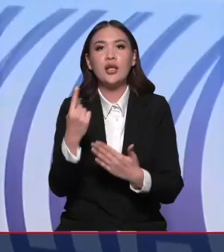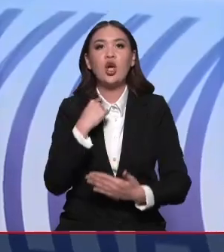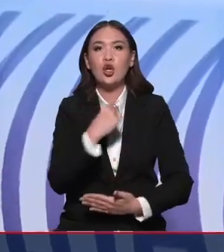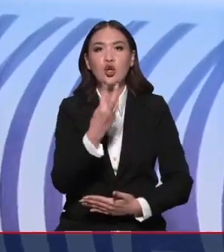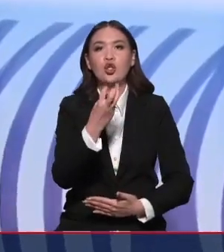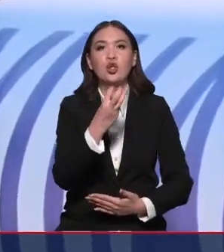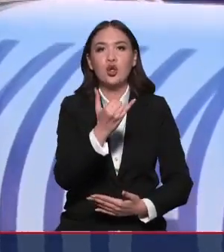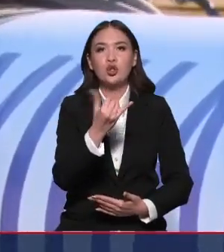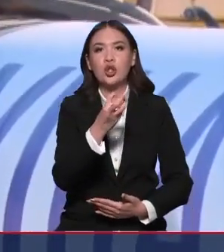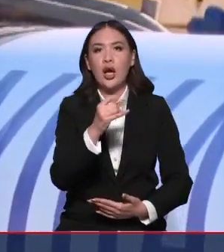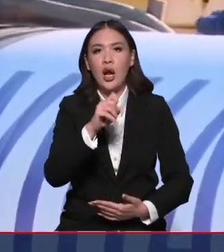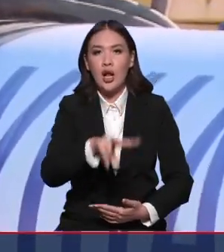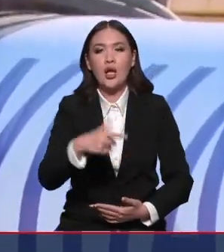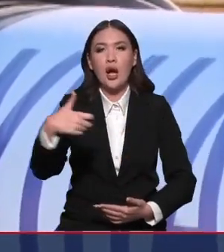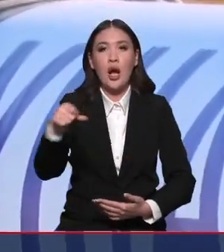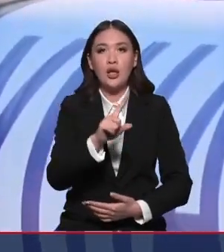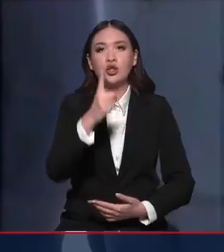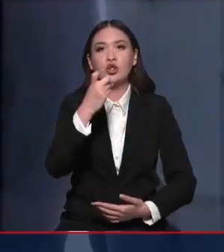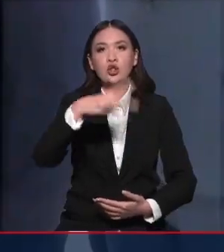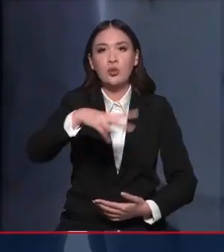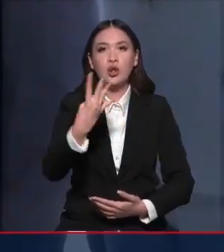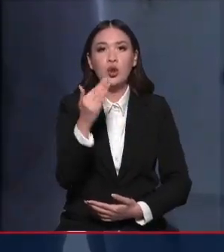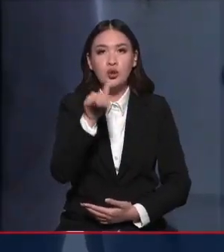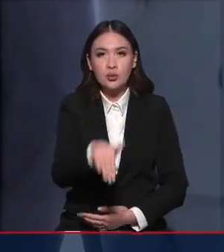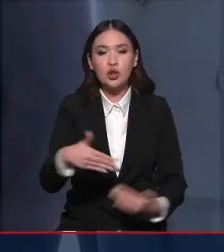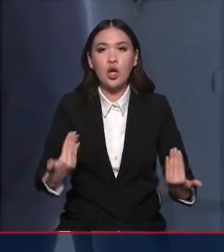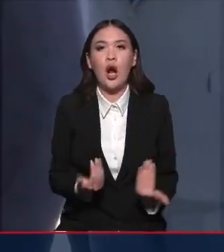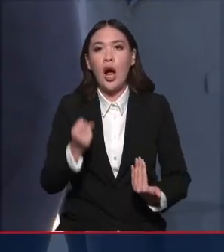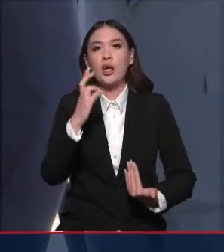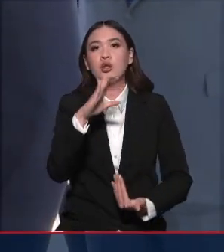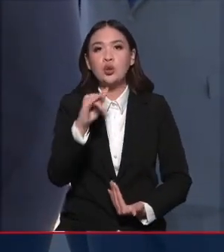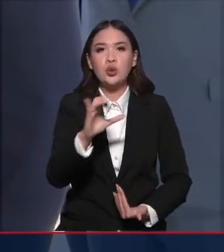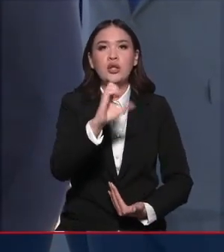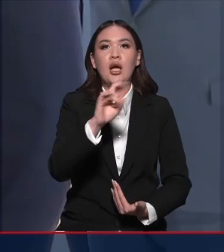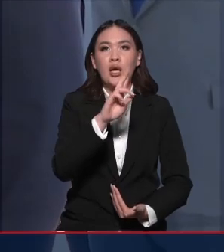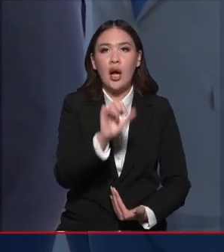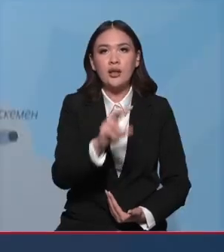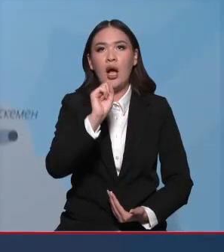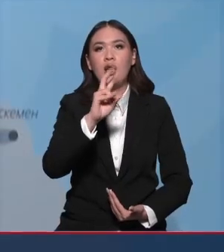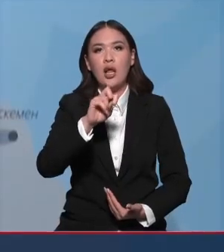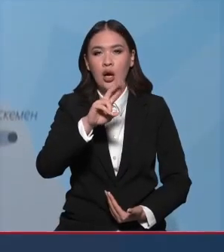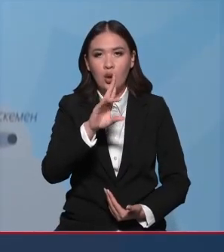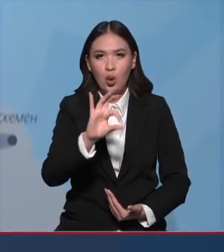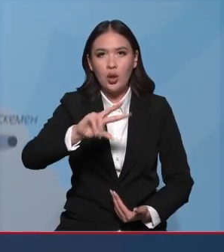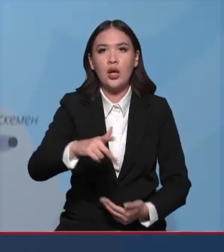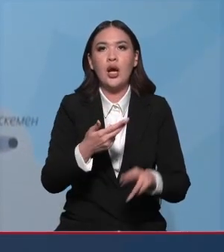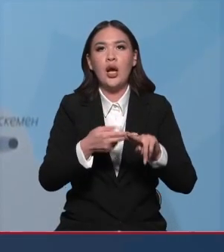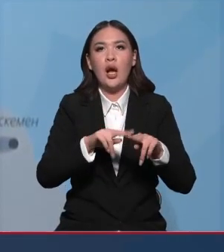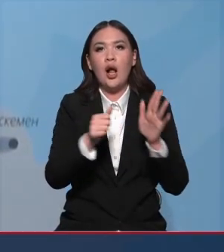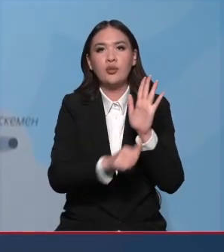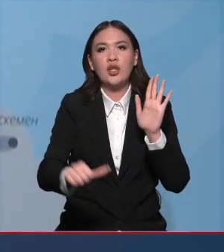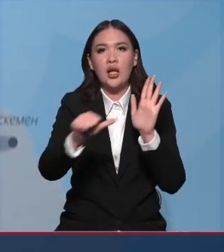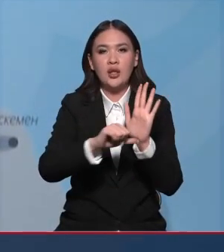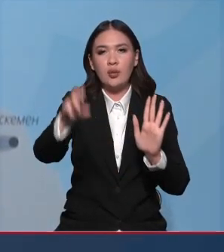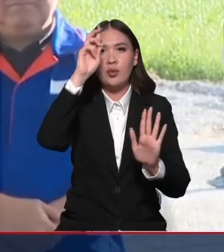үшарал магистралды газ құбыры 124 мың тұрғыны бар Ақсу, Сарқан, Алакөл аудандарының 66 елді мекенін